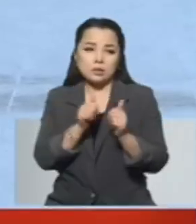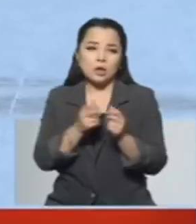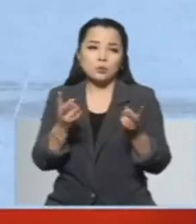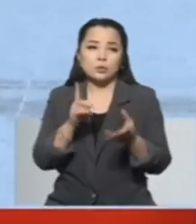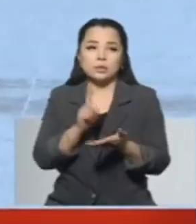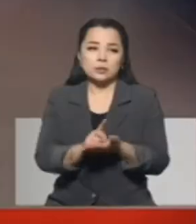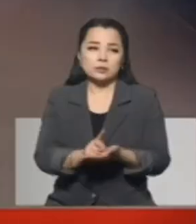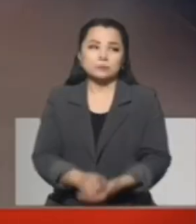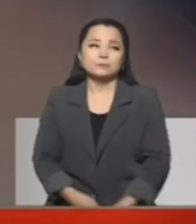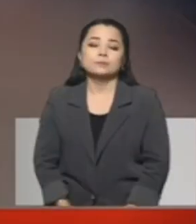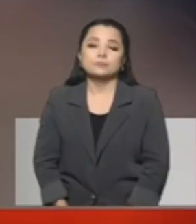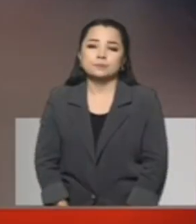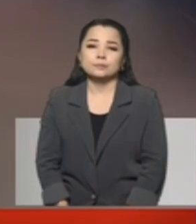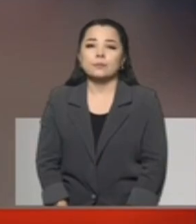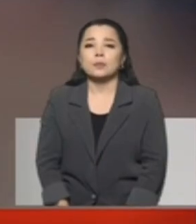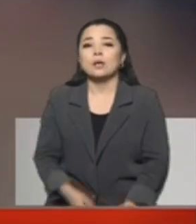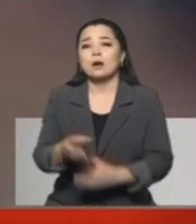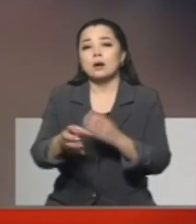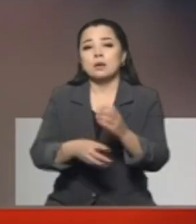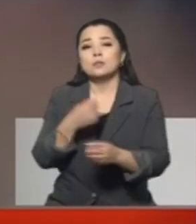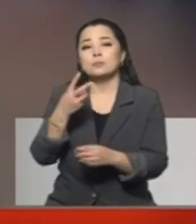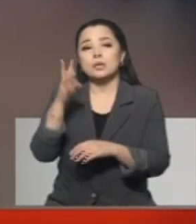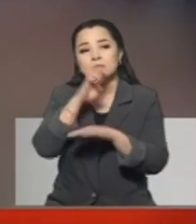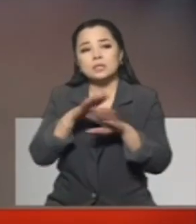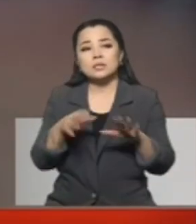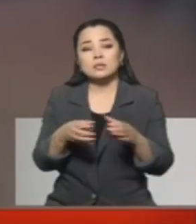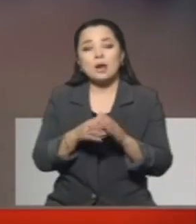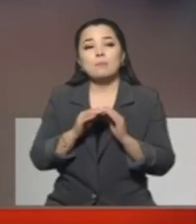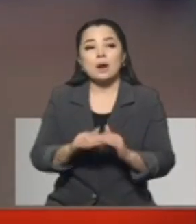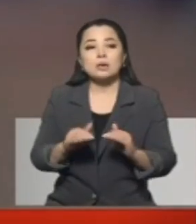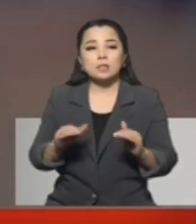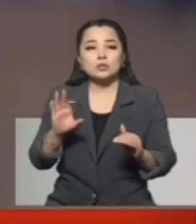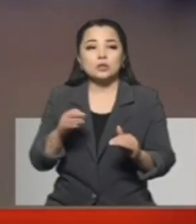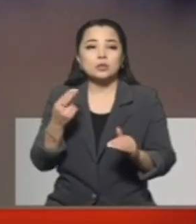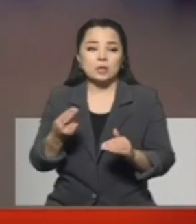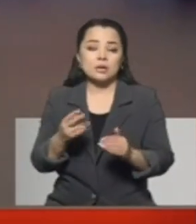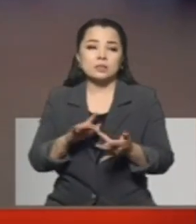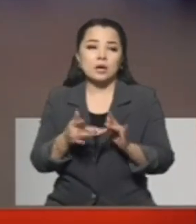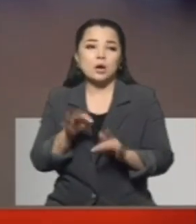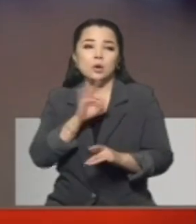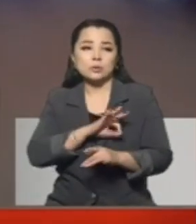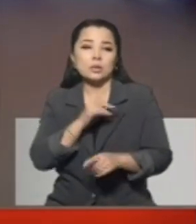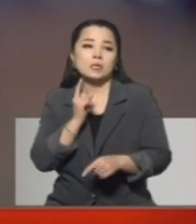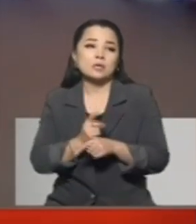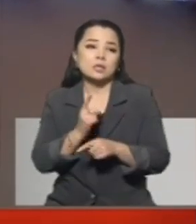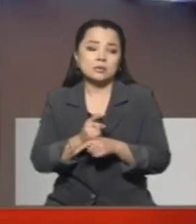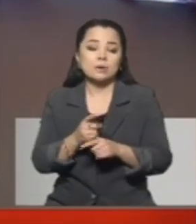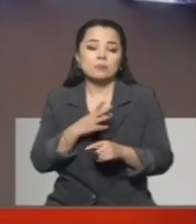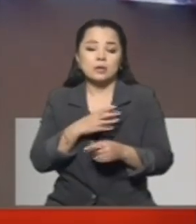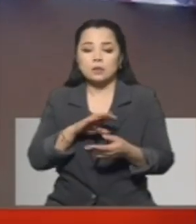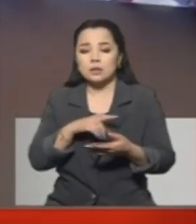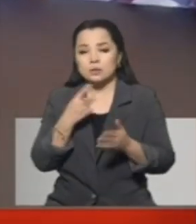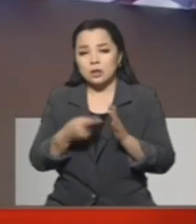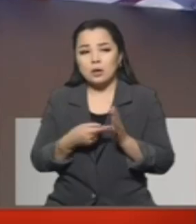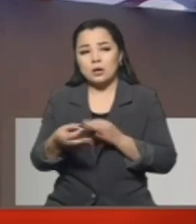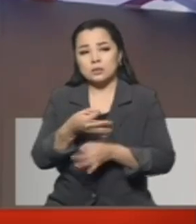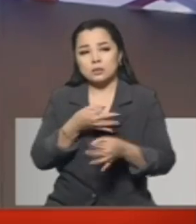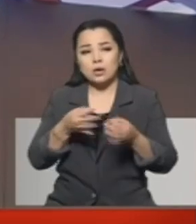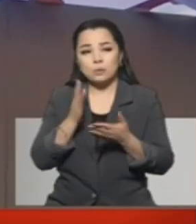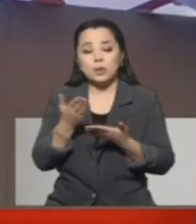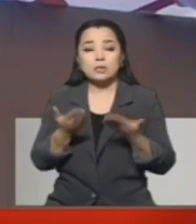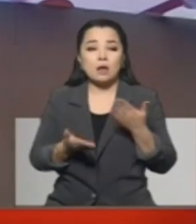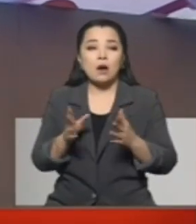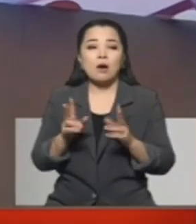ойлаймын. Ал әлемнің бірқатар елінде балалардың әлеуметтік желіні қолдануына тыйым салу мәселесі қарастырылып жатыр.